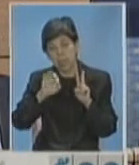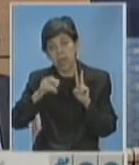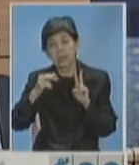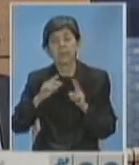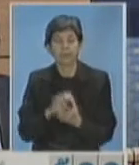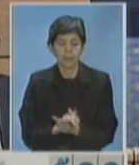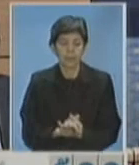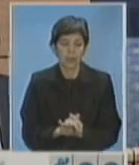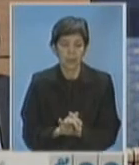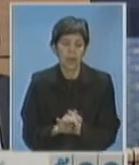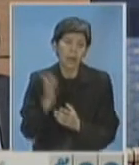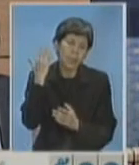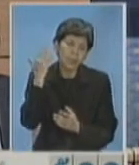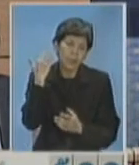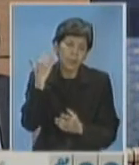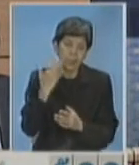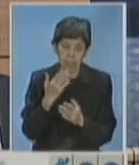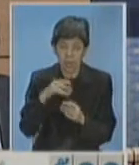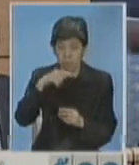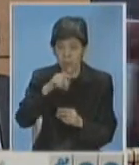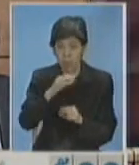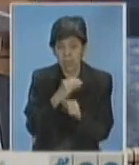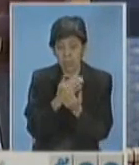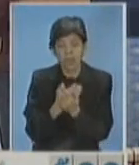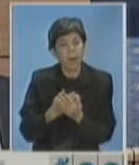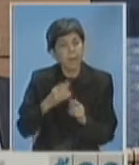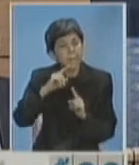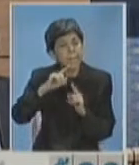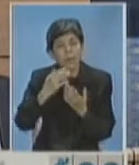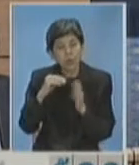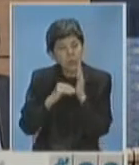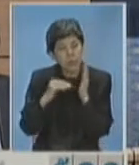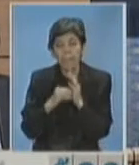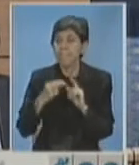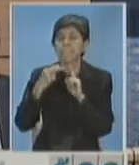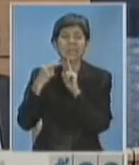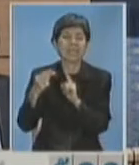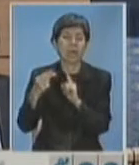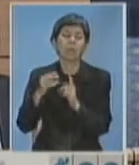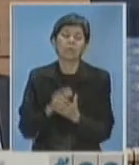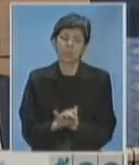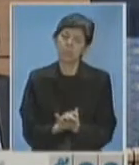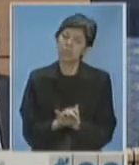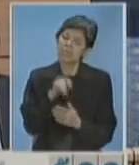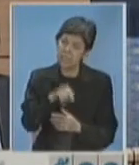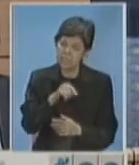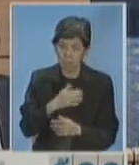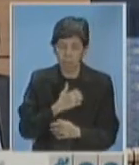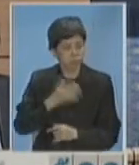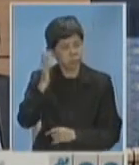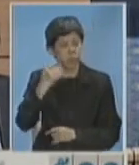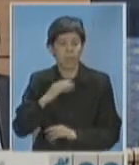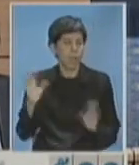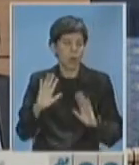2,359,350 บาทซึ่งแต่เดิมเราใช้กทม.เสียเพียงหมื่นเดียวท่านประธานครับเรื่องของสภานั้นผมจะไม่อภิปร